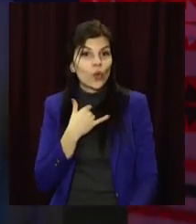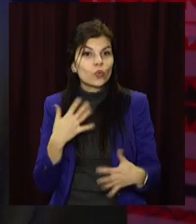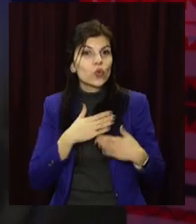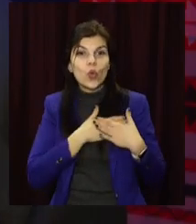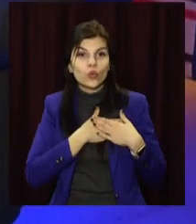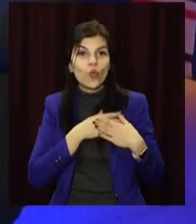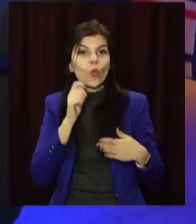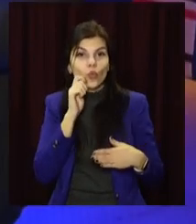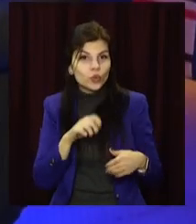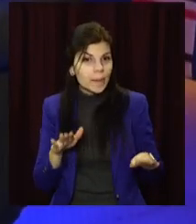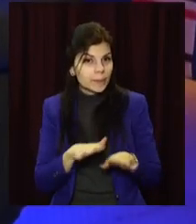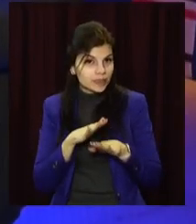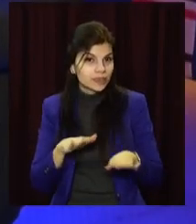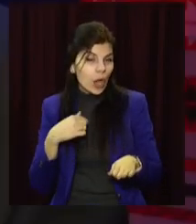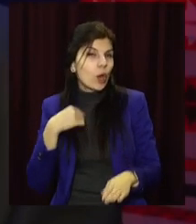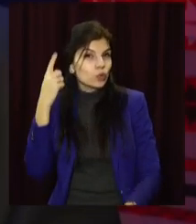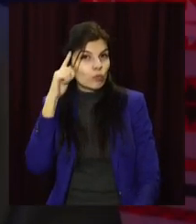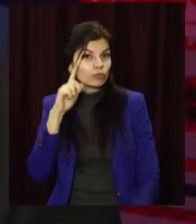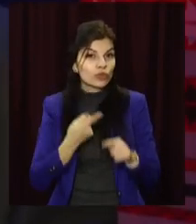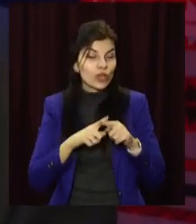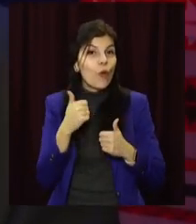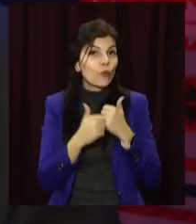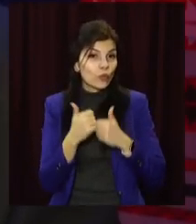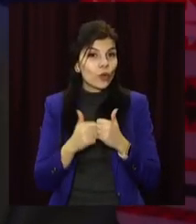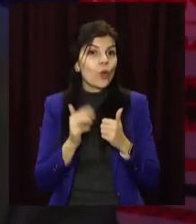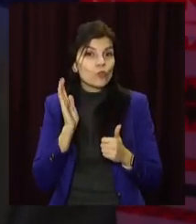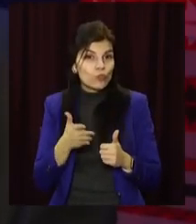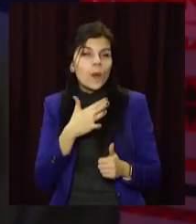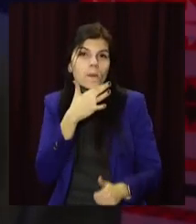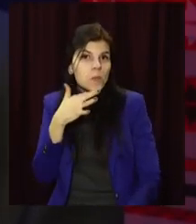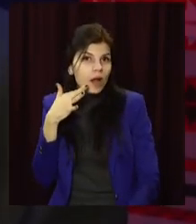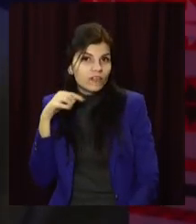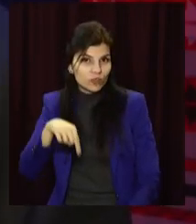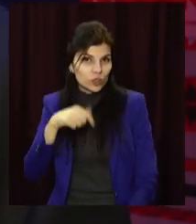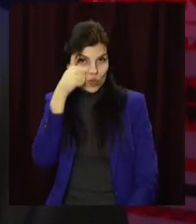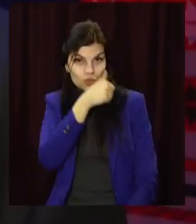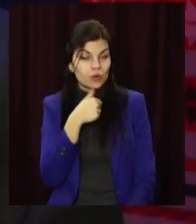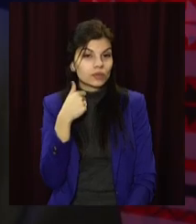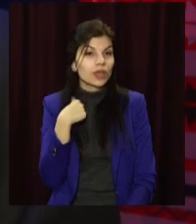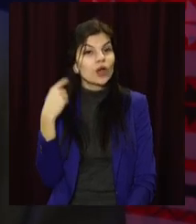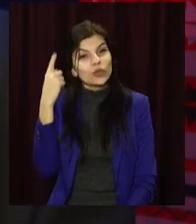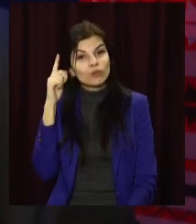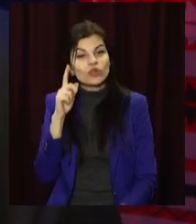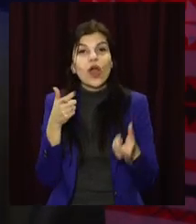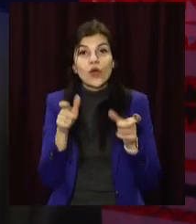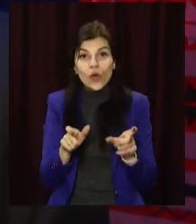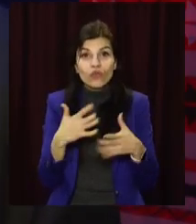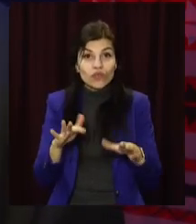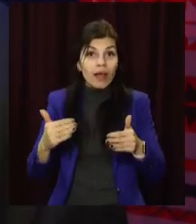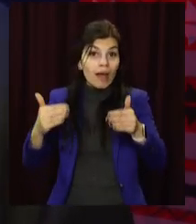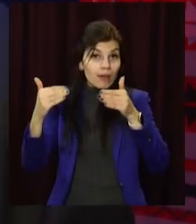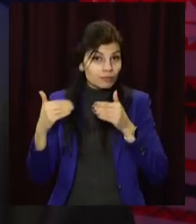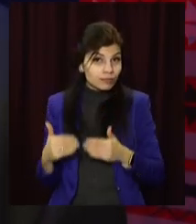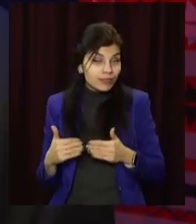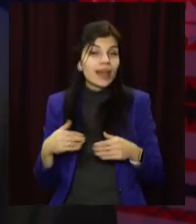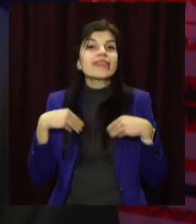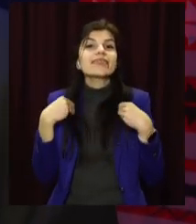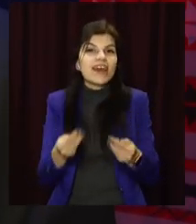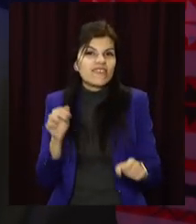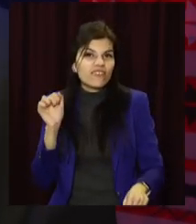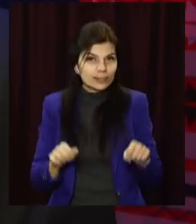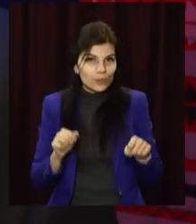полюблять українську пісню. Я думаю, що таких конкурсів буде дуже багато в цьому році. Я думаю, що коронавірус відступить і дасть